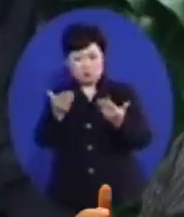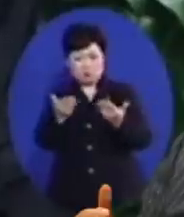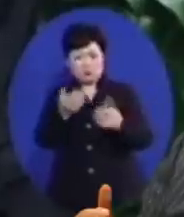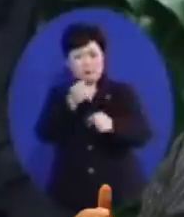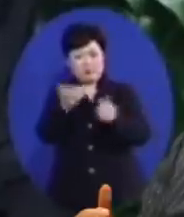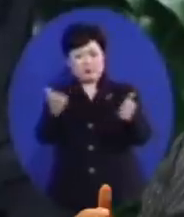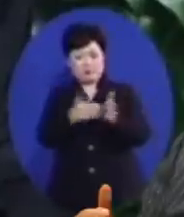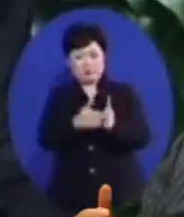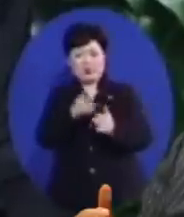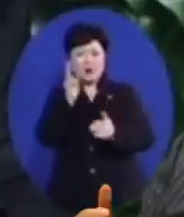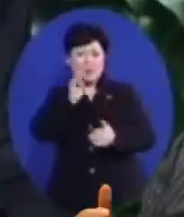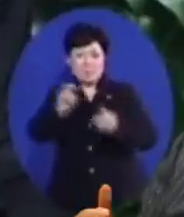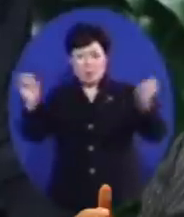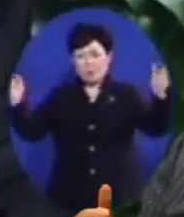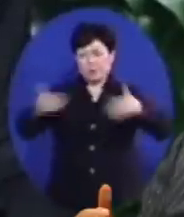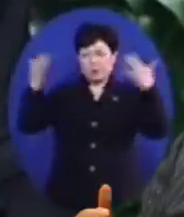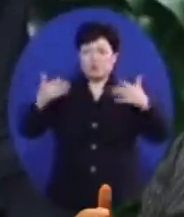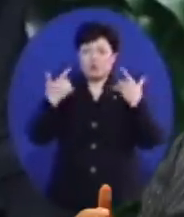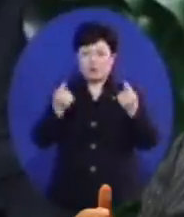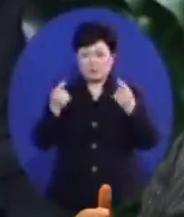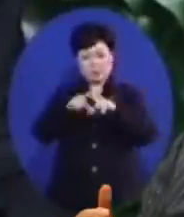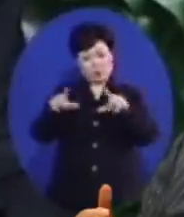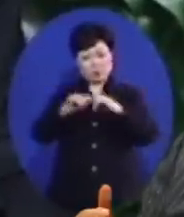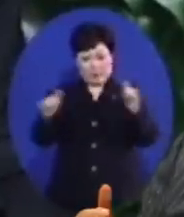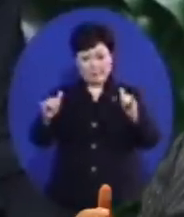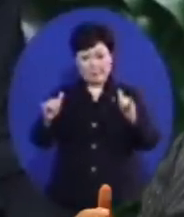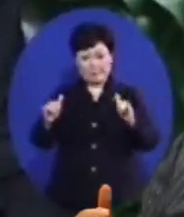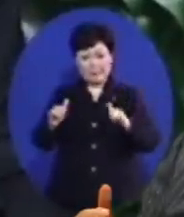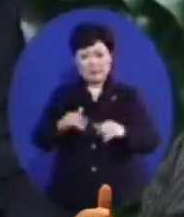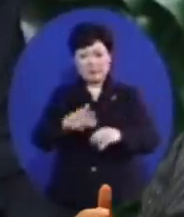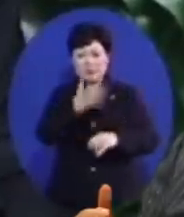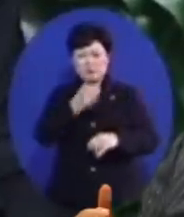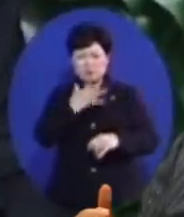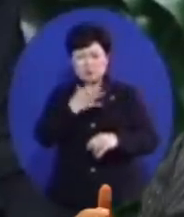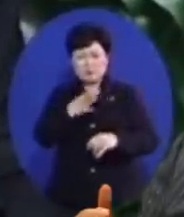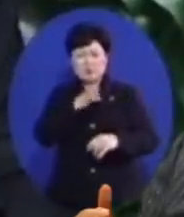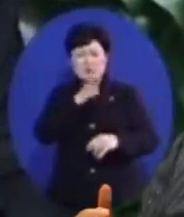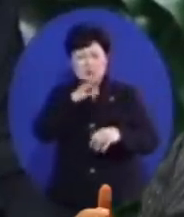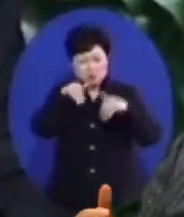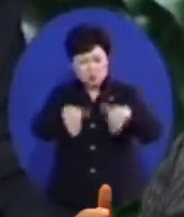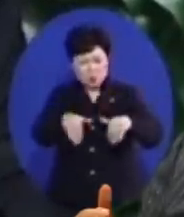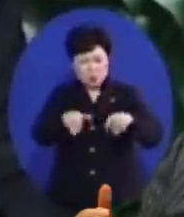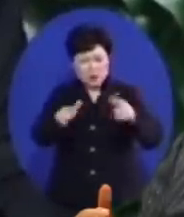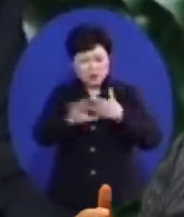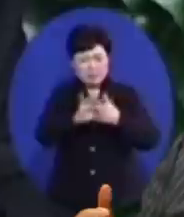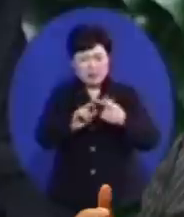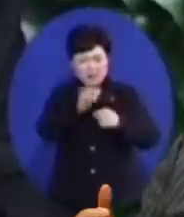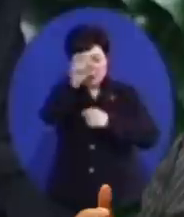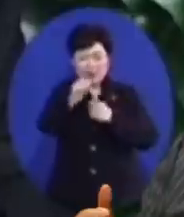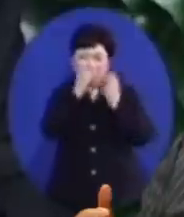폭풍우가 보통 사람 같았으면 종으로 영혼이 있든지 감옥살이를 영혼이 하는지 자살한지 해버릴